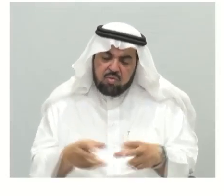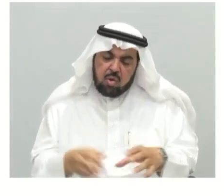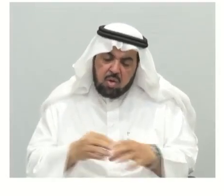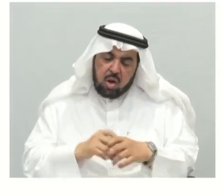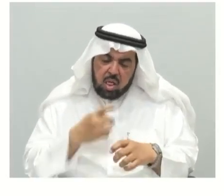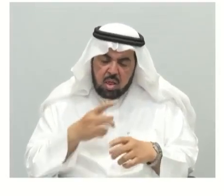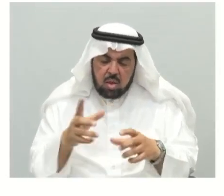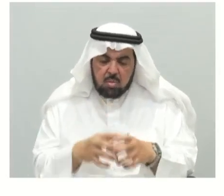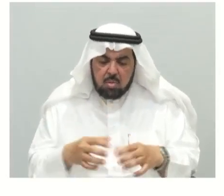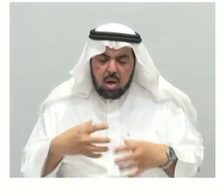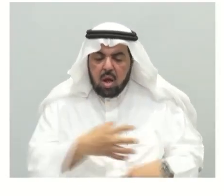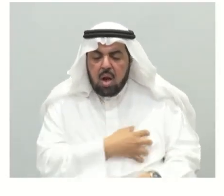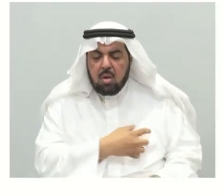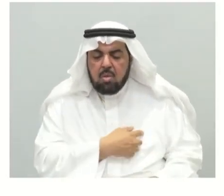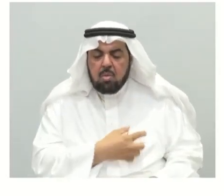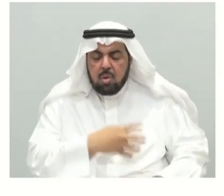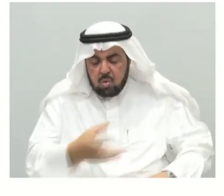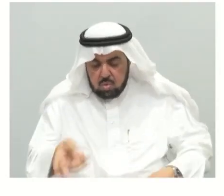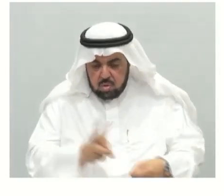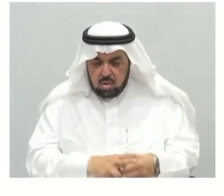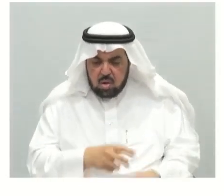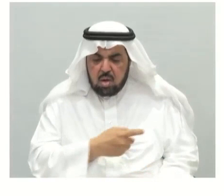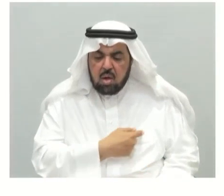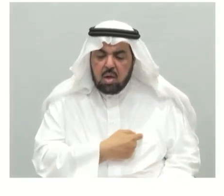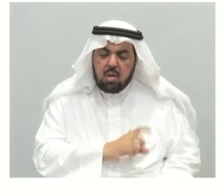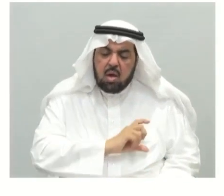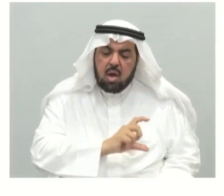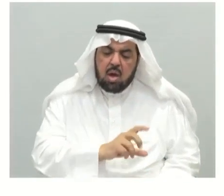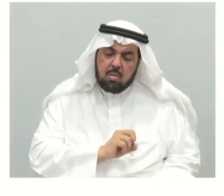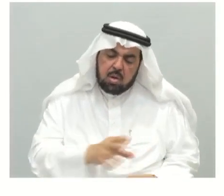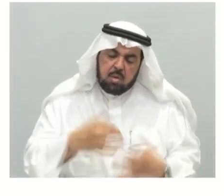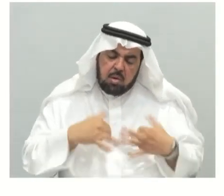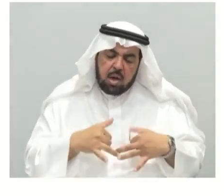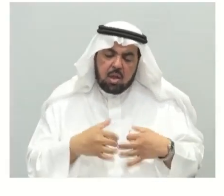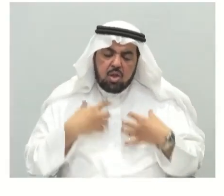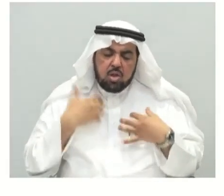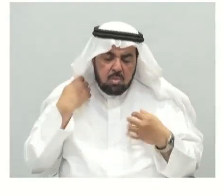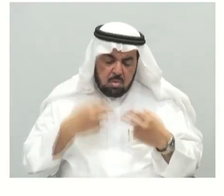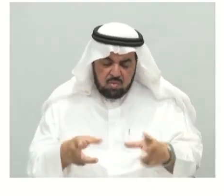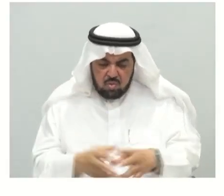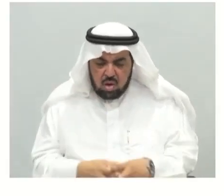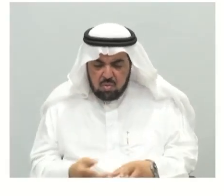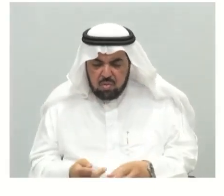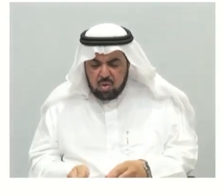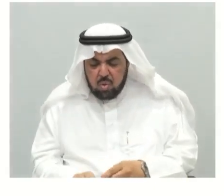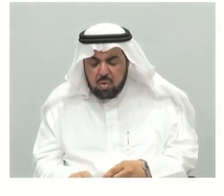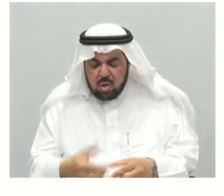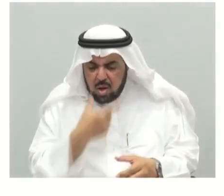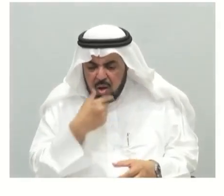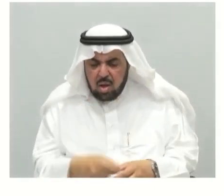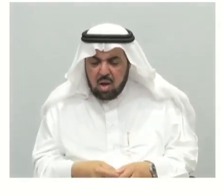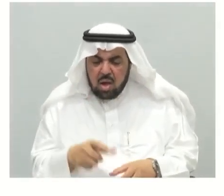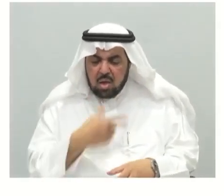القلب عبر وع دمويه ثم يعود مره اخرى الى القلب من خلال مناطق الجسم المفتوحه بينما في دو الارض وهي التي لها جهاز